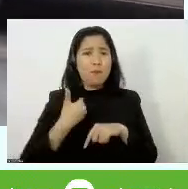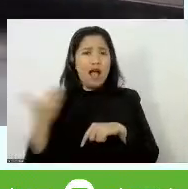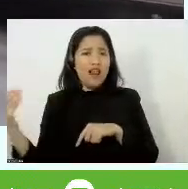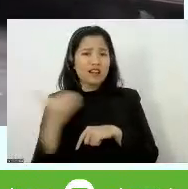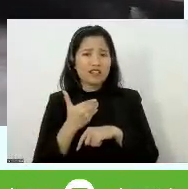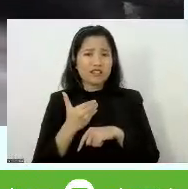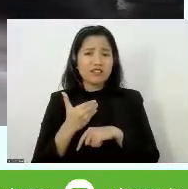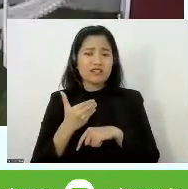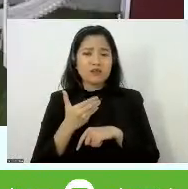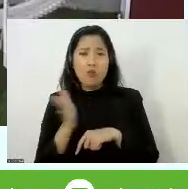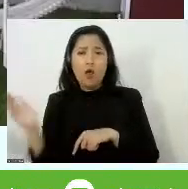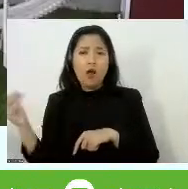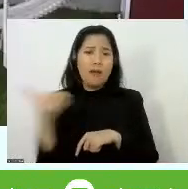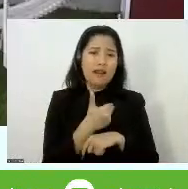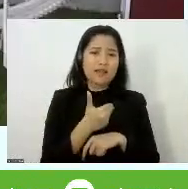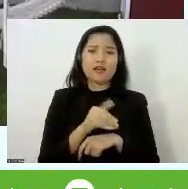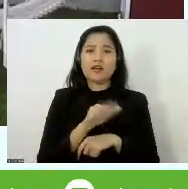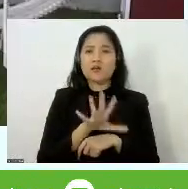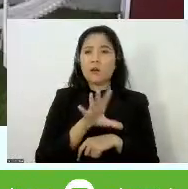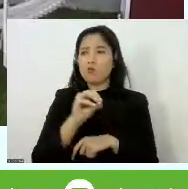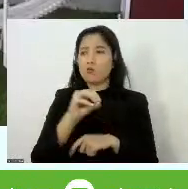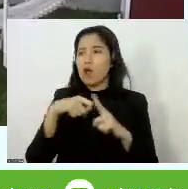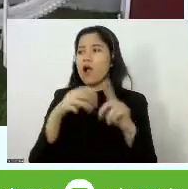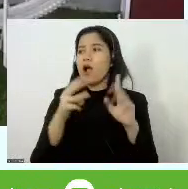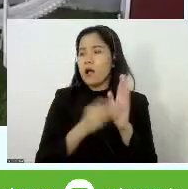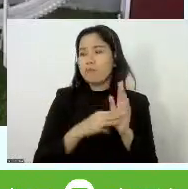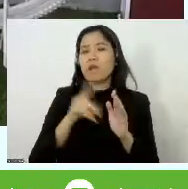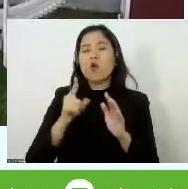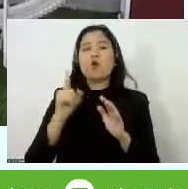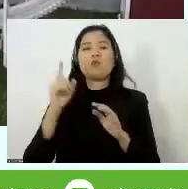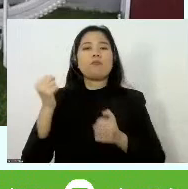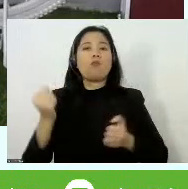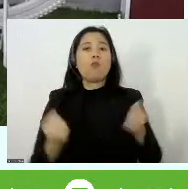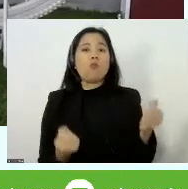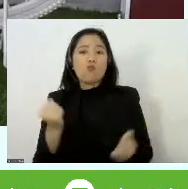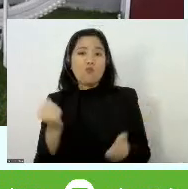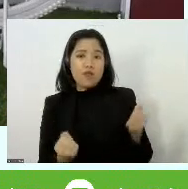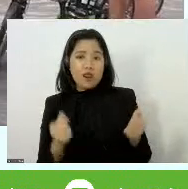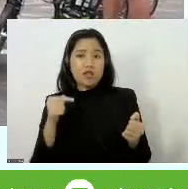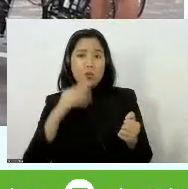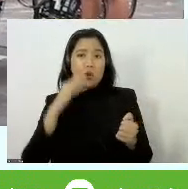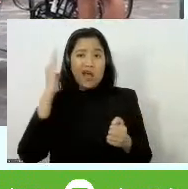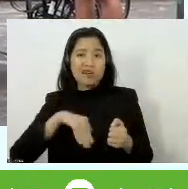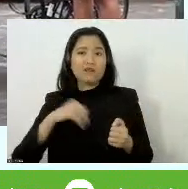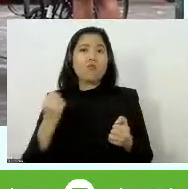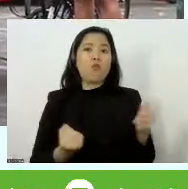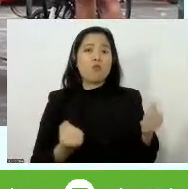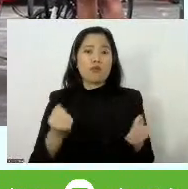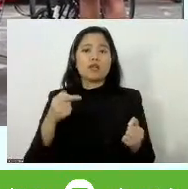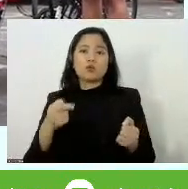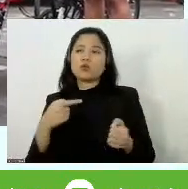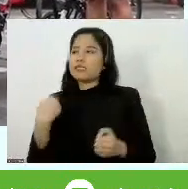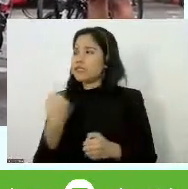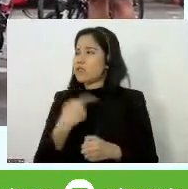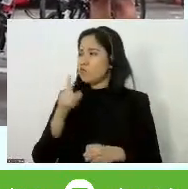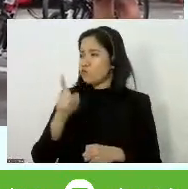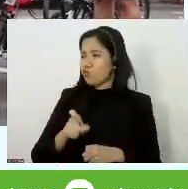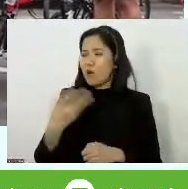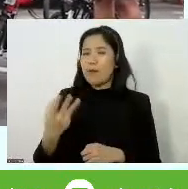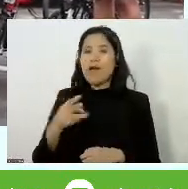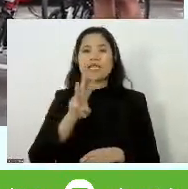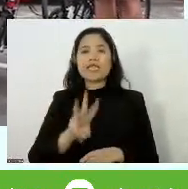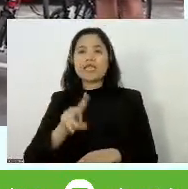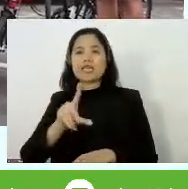Kalau saya mah naik mobil maka pada hari dimana saya naik mobil tersebut maka saya membutuhkan tiga liter